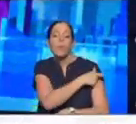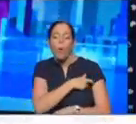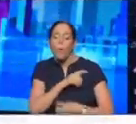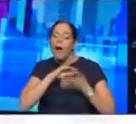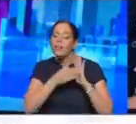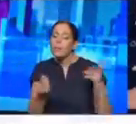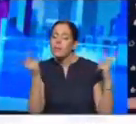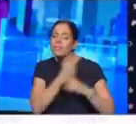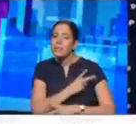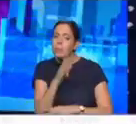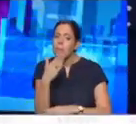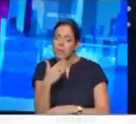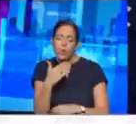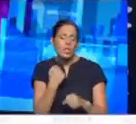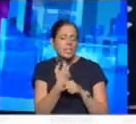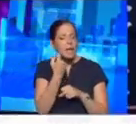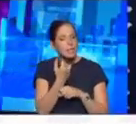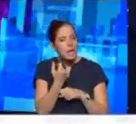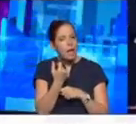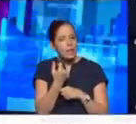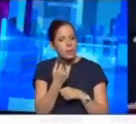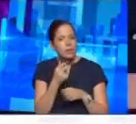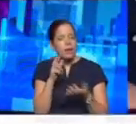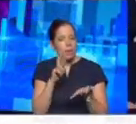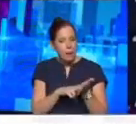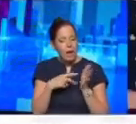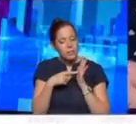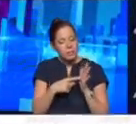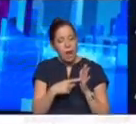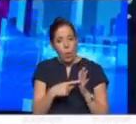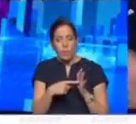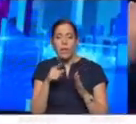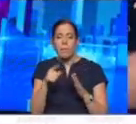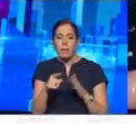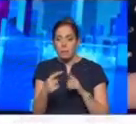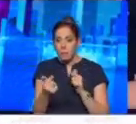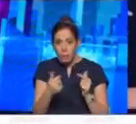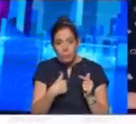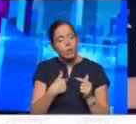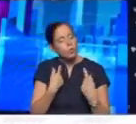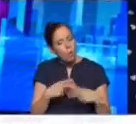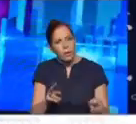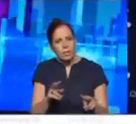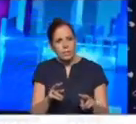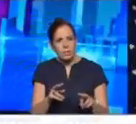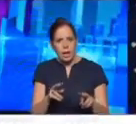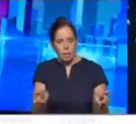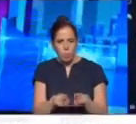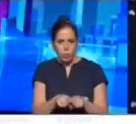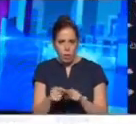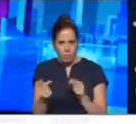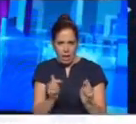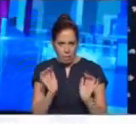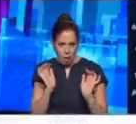ההסכמים עם המדינות, עשה קצת לבגץ להראות להם, אתם הולכים איתנו במלחמה הזאת, אנחנו נחזיר לכם, נשיב לכם באותה מלחמה.